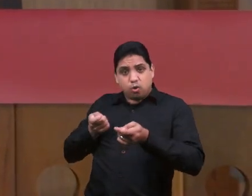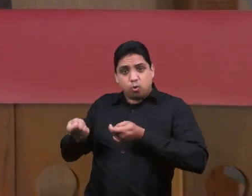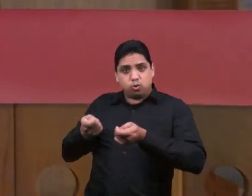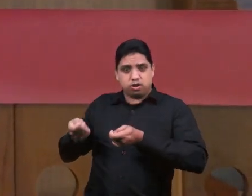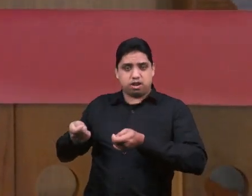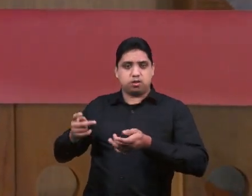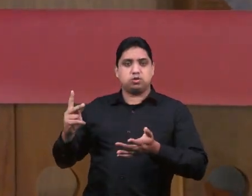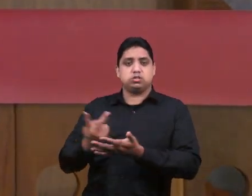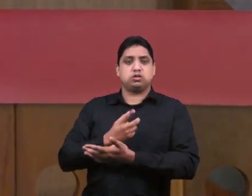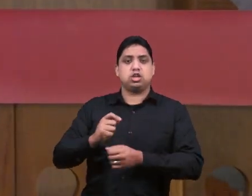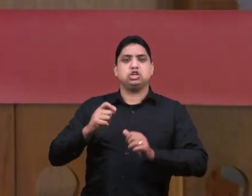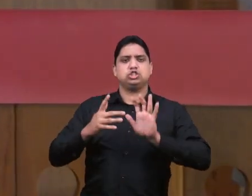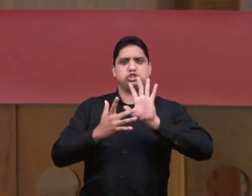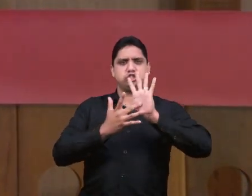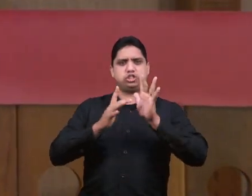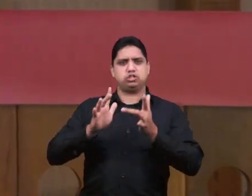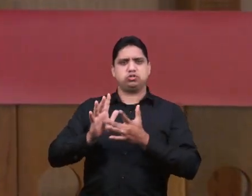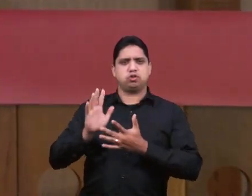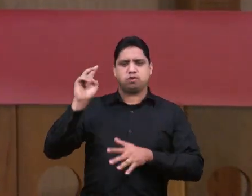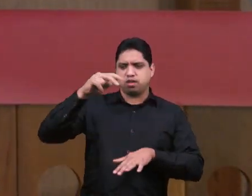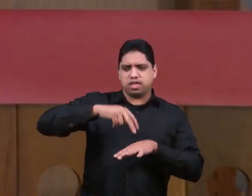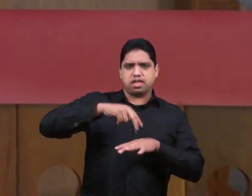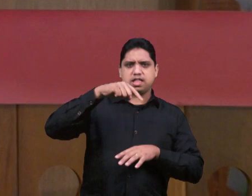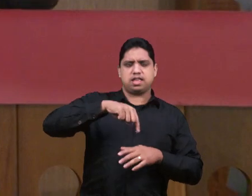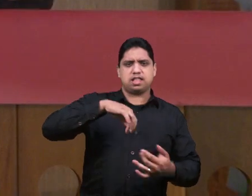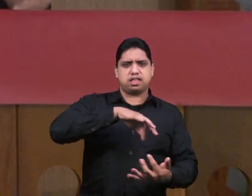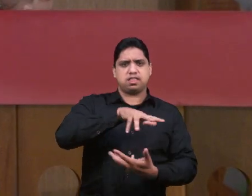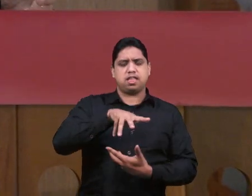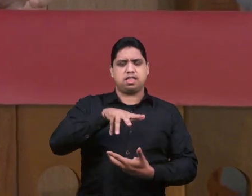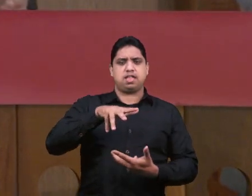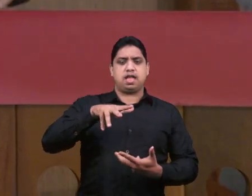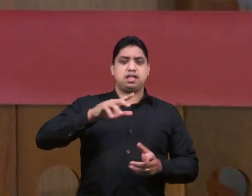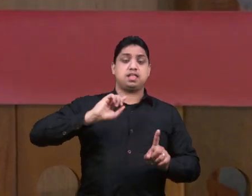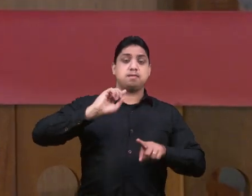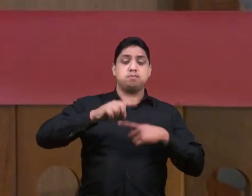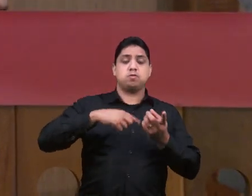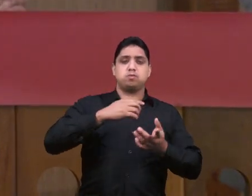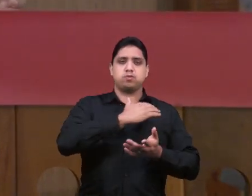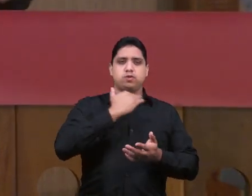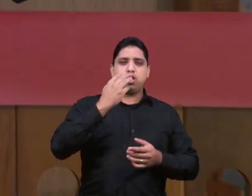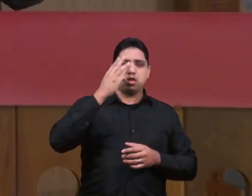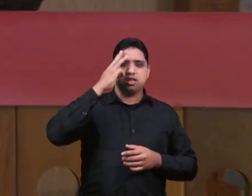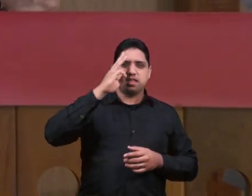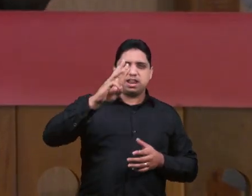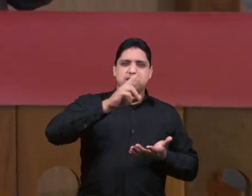directement. Donc Jésus est venu, il a versé son esprit, c'était les Pentecôtes.